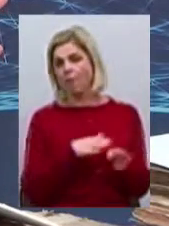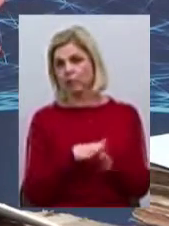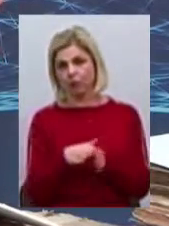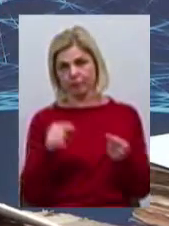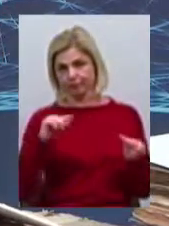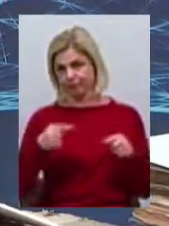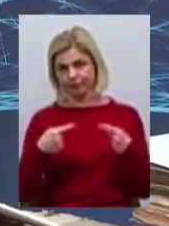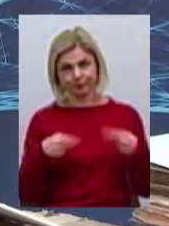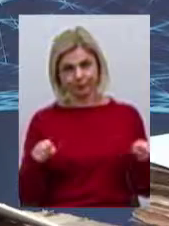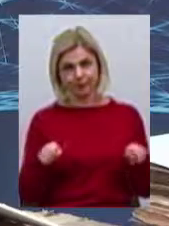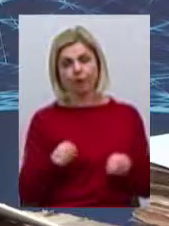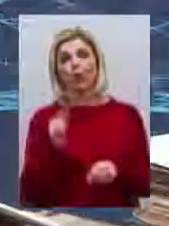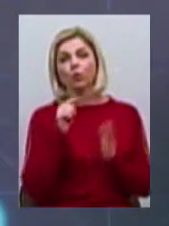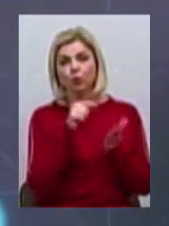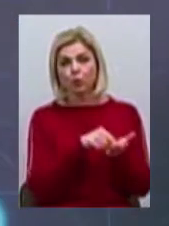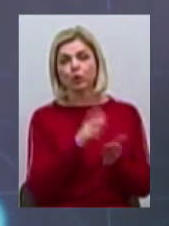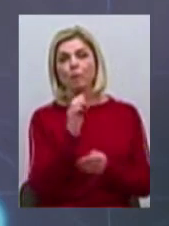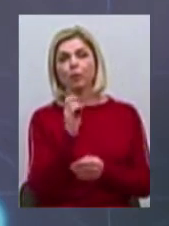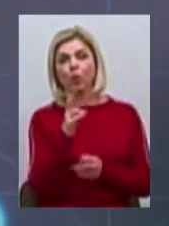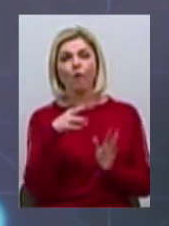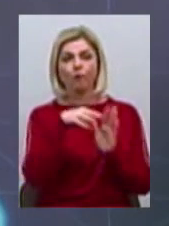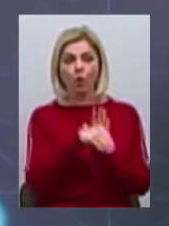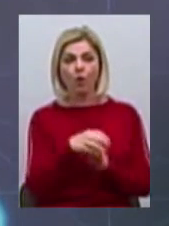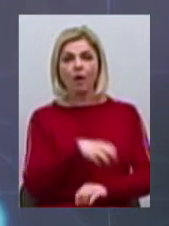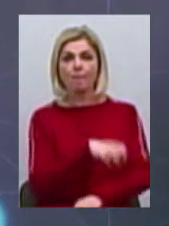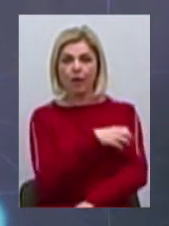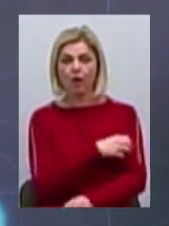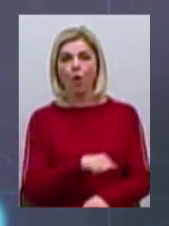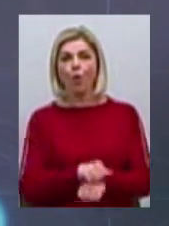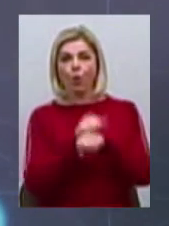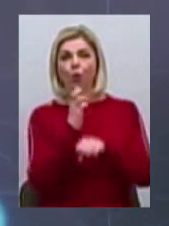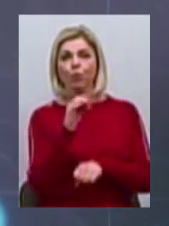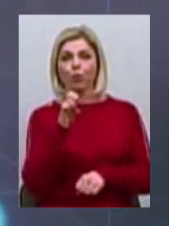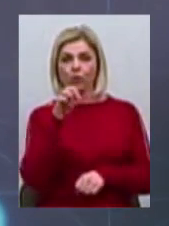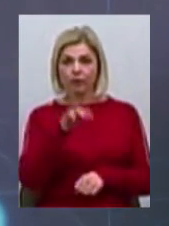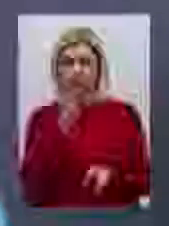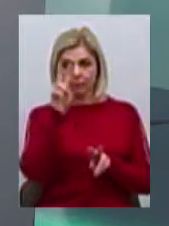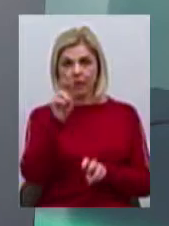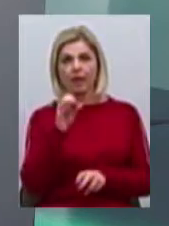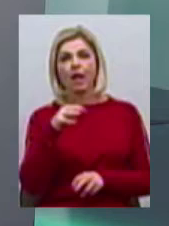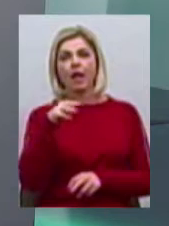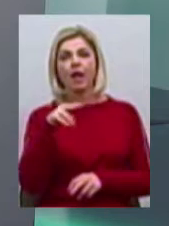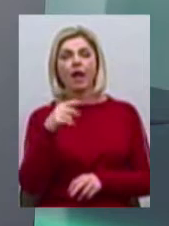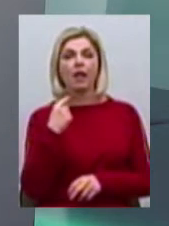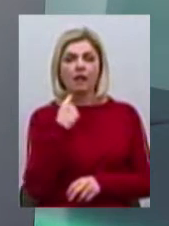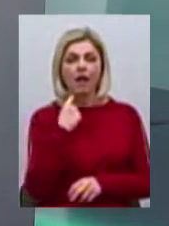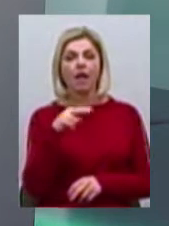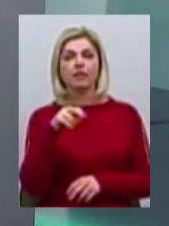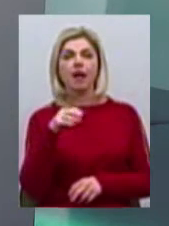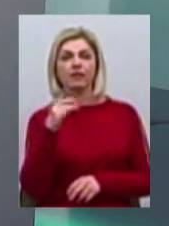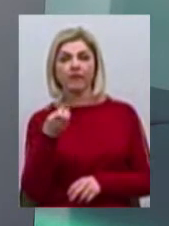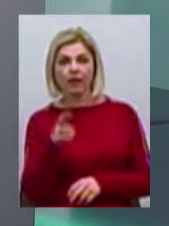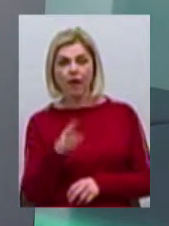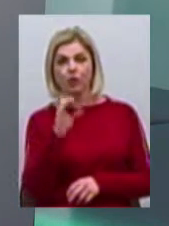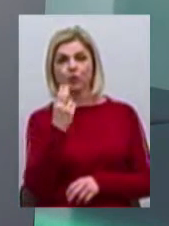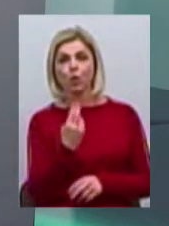протилежні. Туди ж в цей блок входила партія «Бунт», туди ж входила латиська, естонська